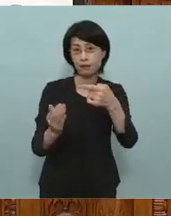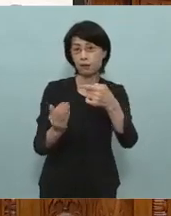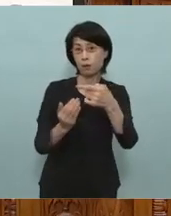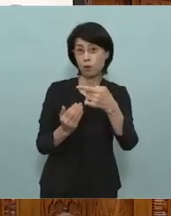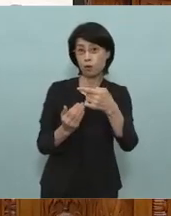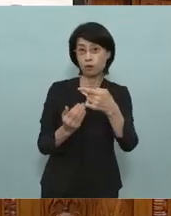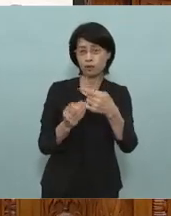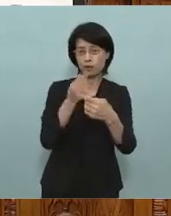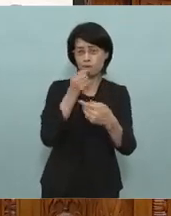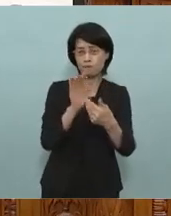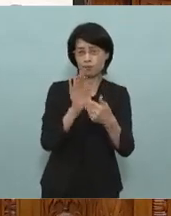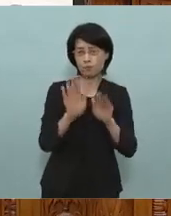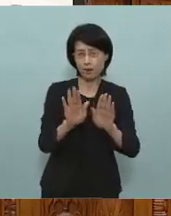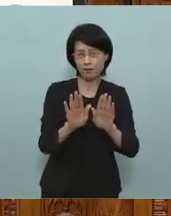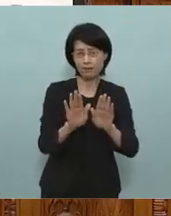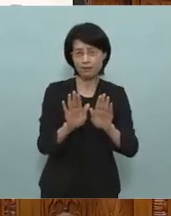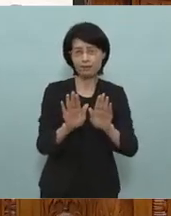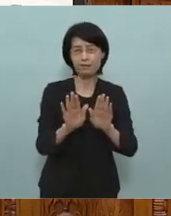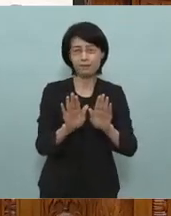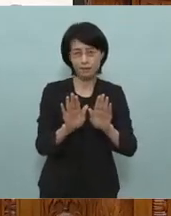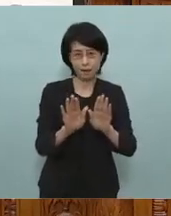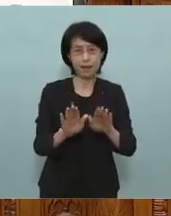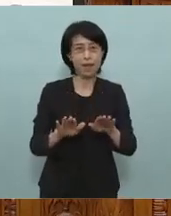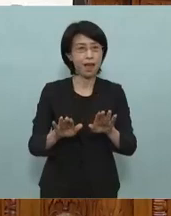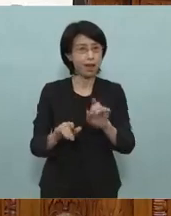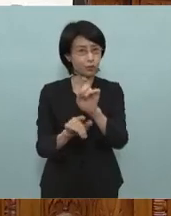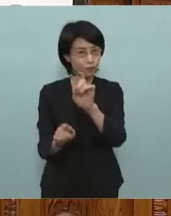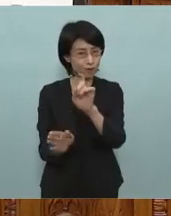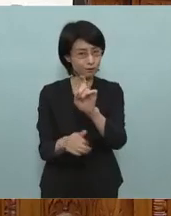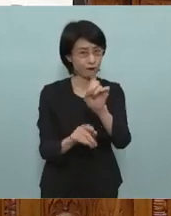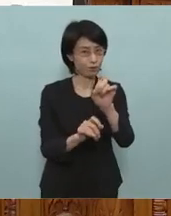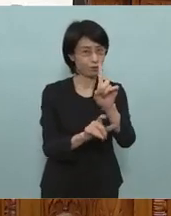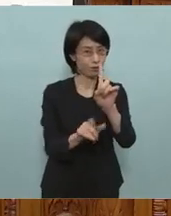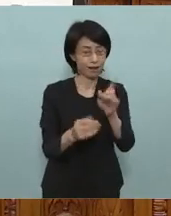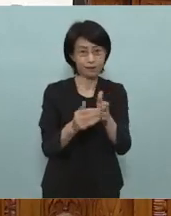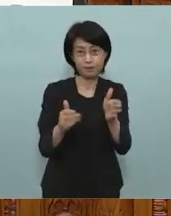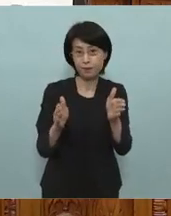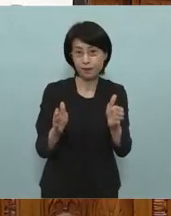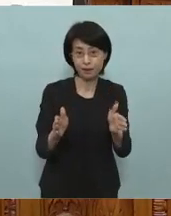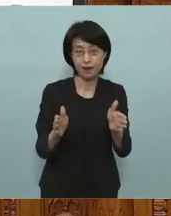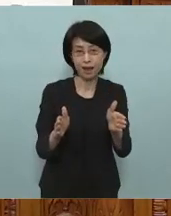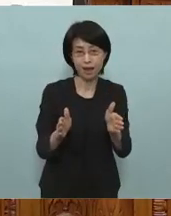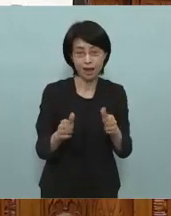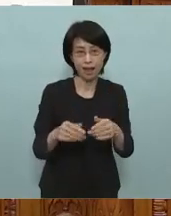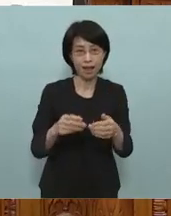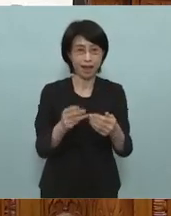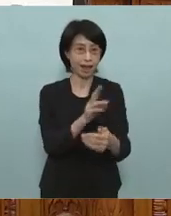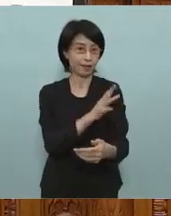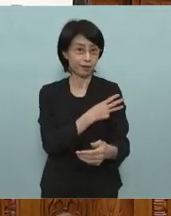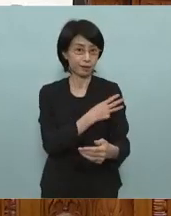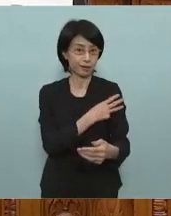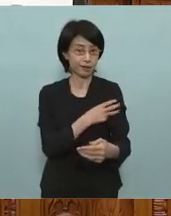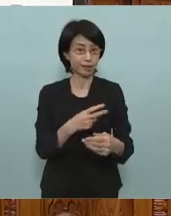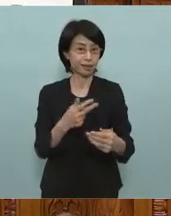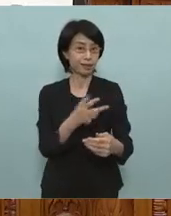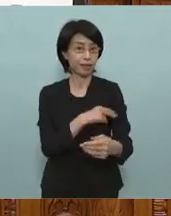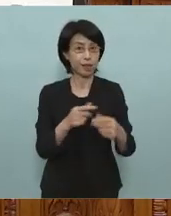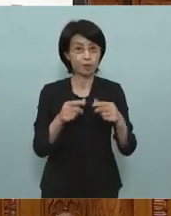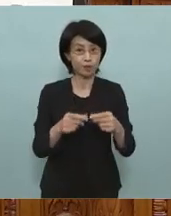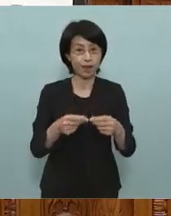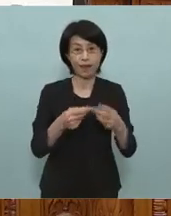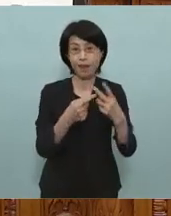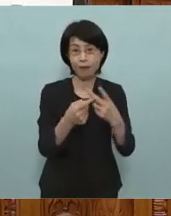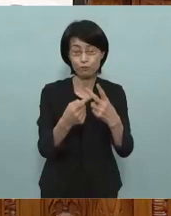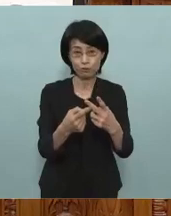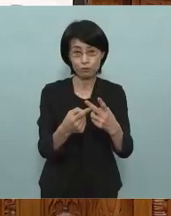備えて山場となる今月から11月にかけて接種券の配布会場確保など